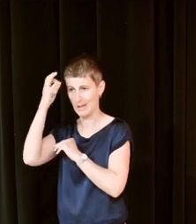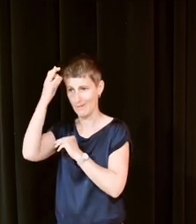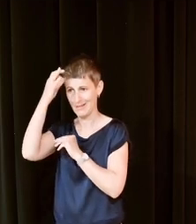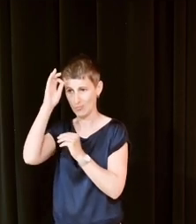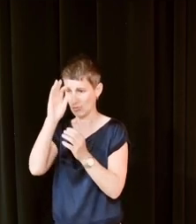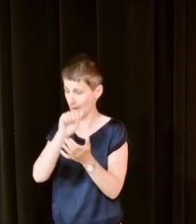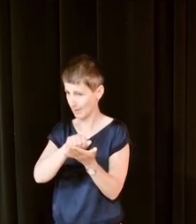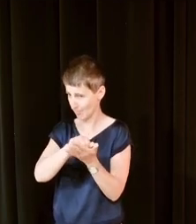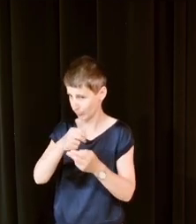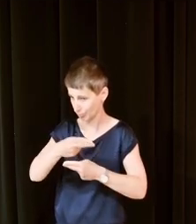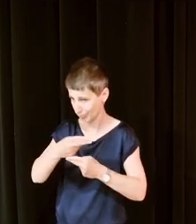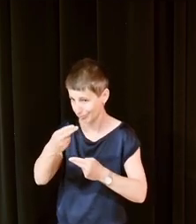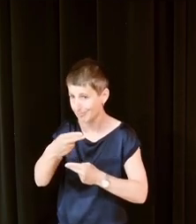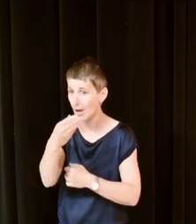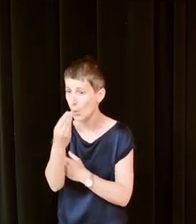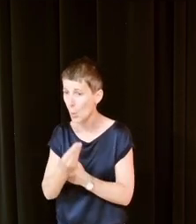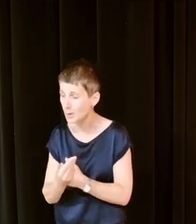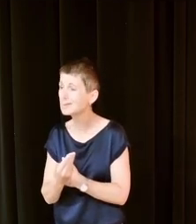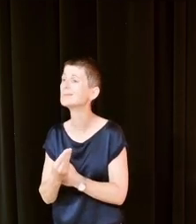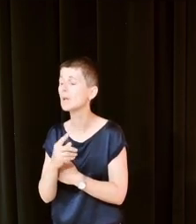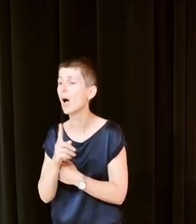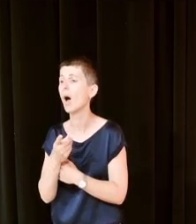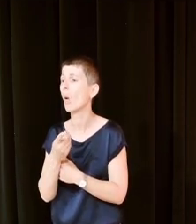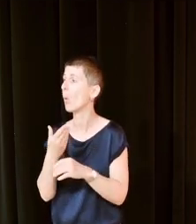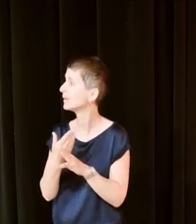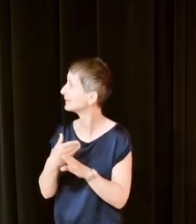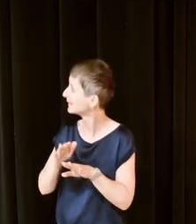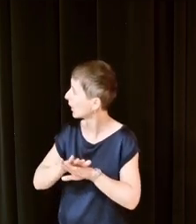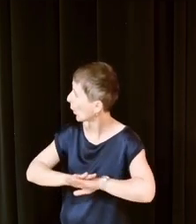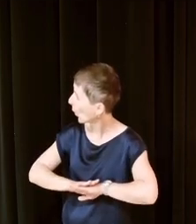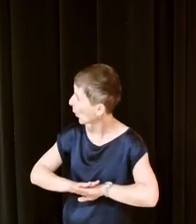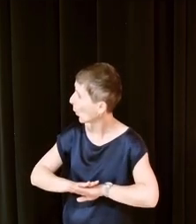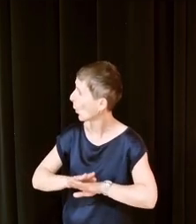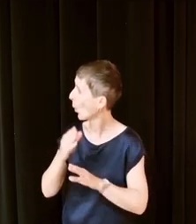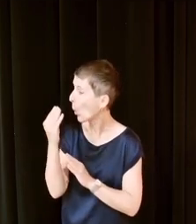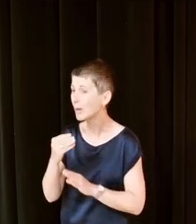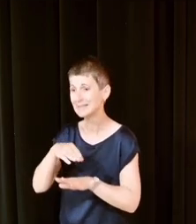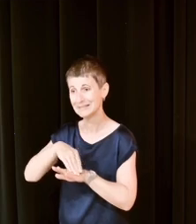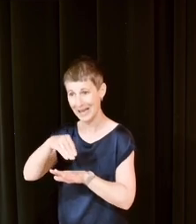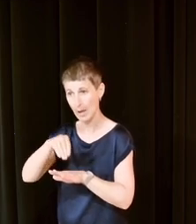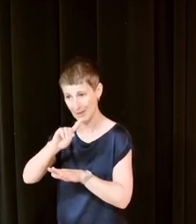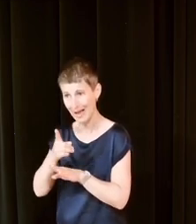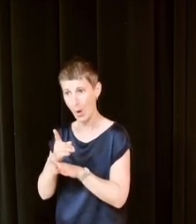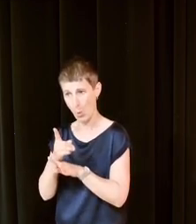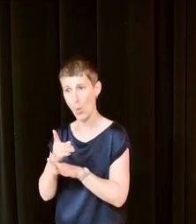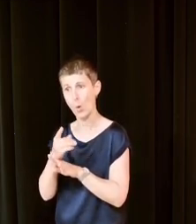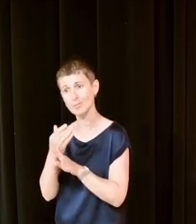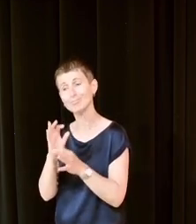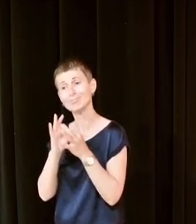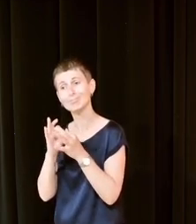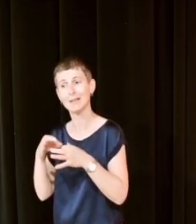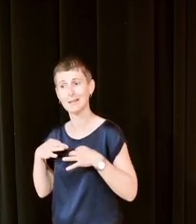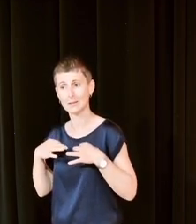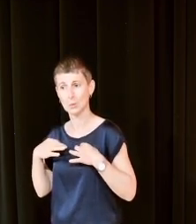Kunst und jetzt wichtig, nicht Kunsttherapie, sondern auch im Wesentlichen eigentlich erstmal Kunst, aber auch Kunsttherapie zur Frage von Kunst und Gesundheit. Dahinter